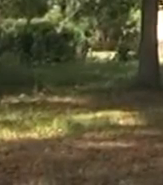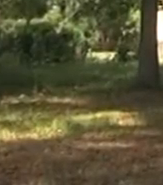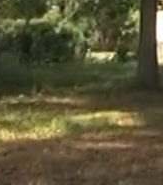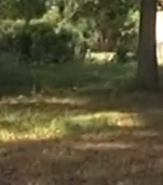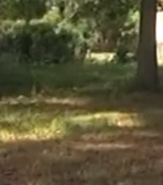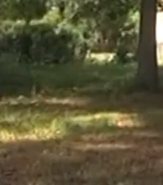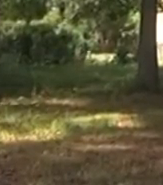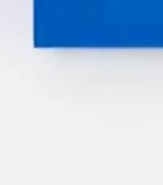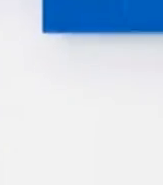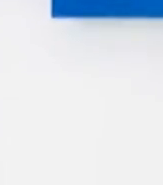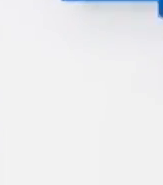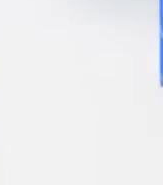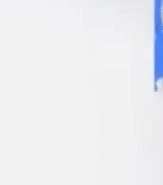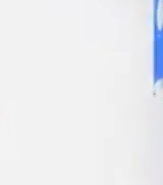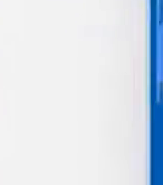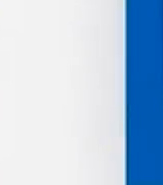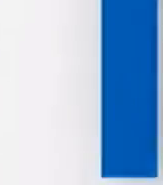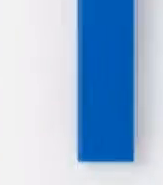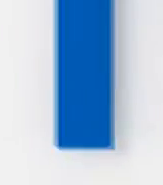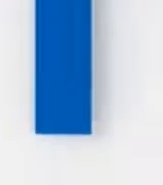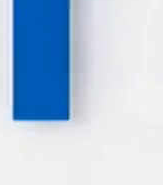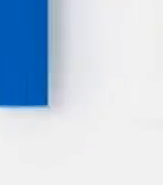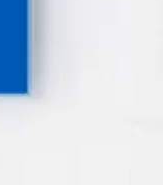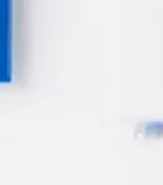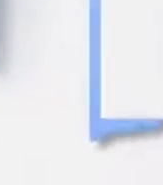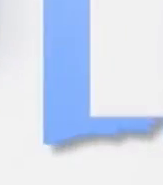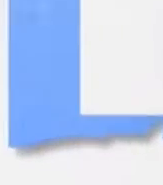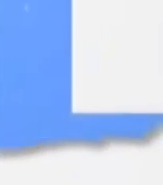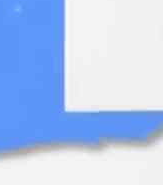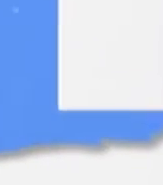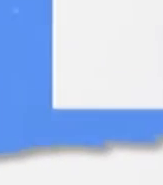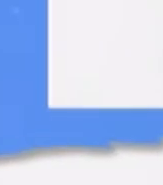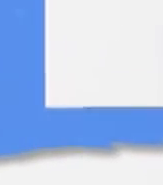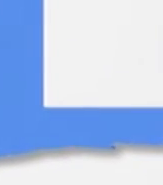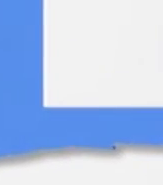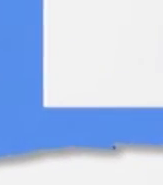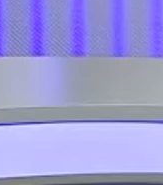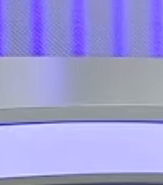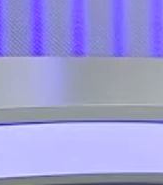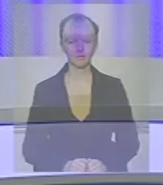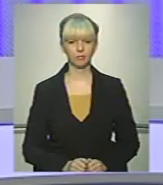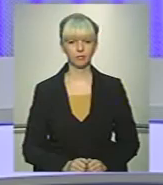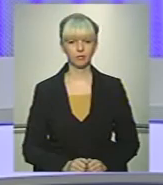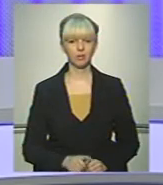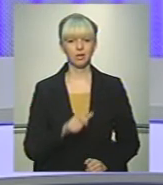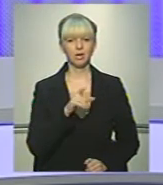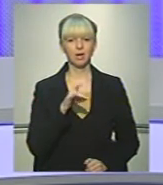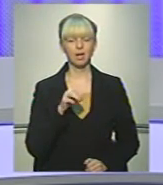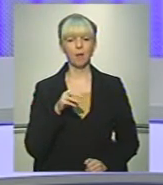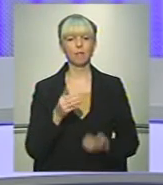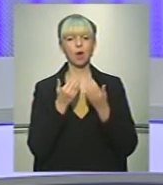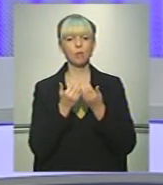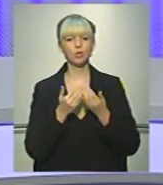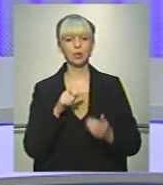телеканал «Буковина». Thank you. Храм-музей манускриптів